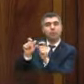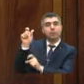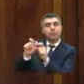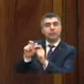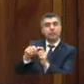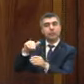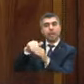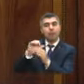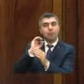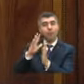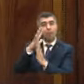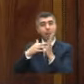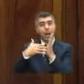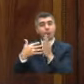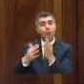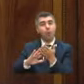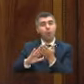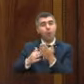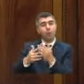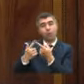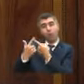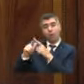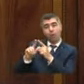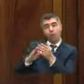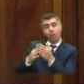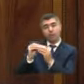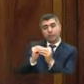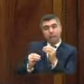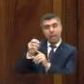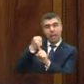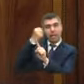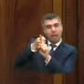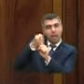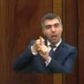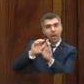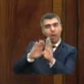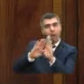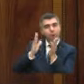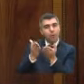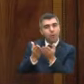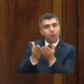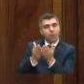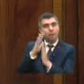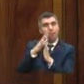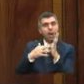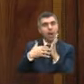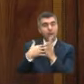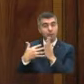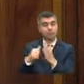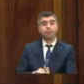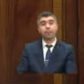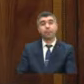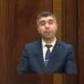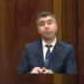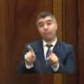إلى بلورة صياغ جماعية لتقوية مواقع الإصلاح وإسناده سياسياً كما جاء في برنامجكم، فهل في